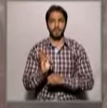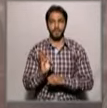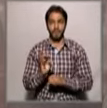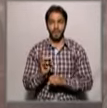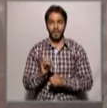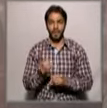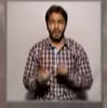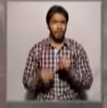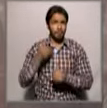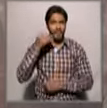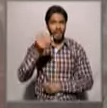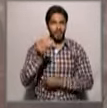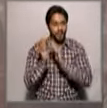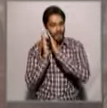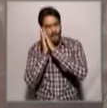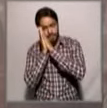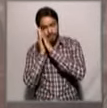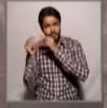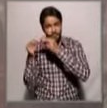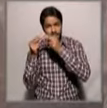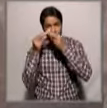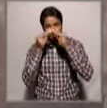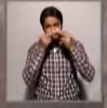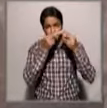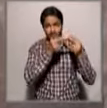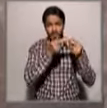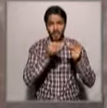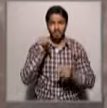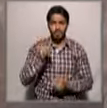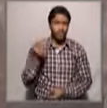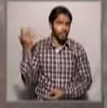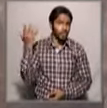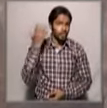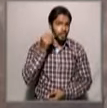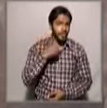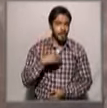فجالي في المنام يعني بامانه حد قال لي ان